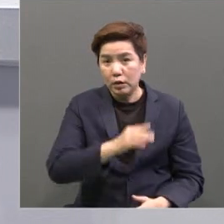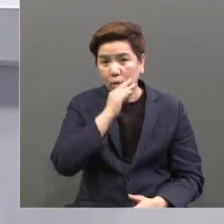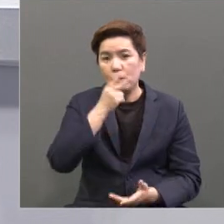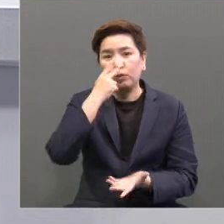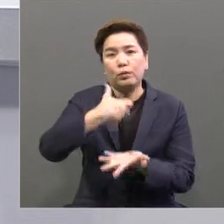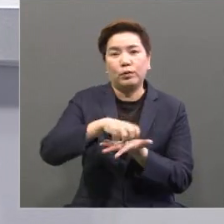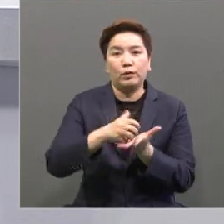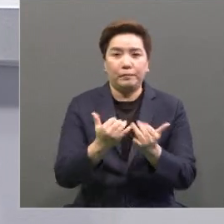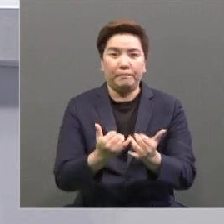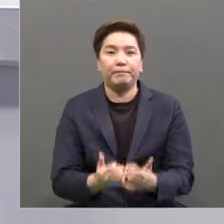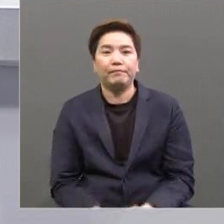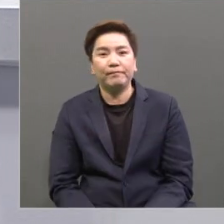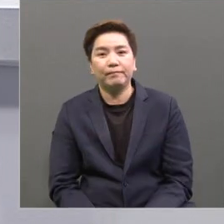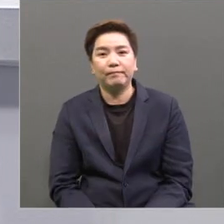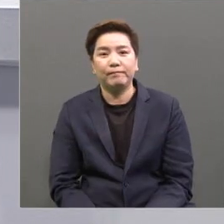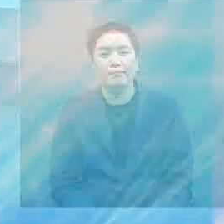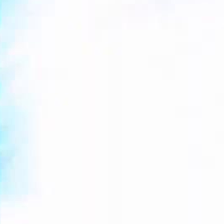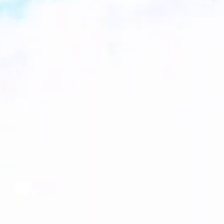ไปตรวจสอบกันก่อนนะ